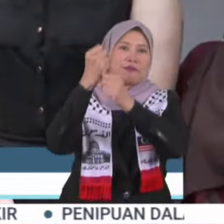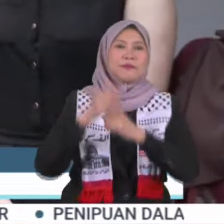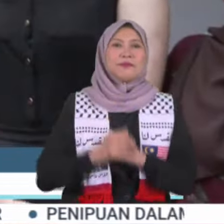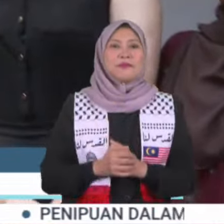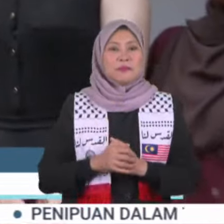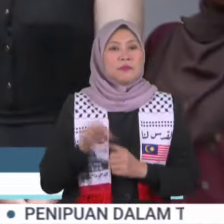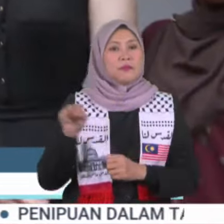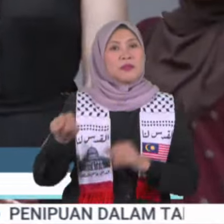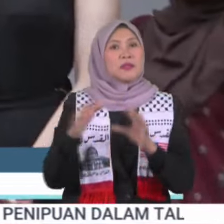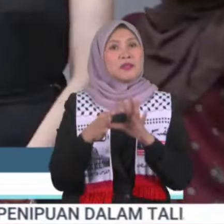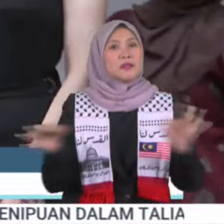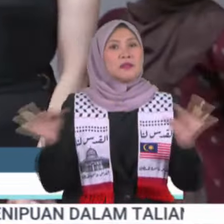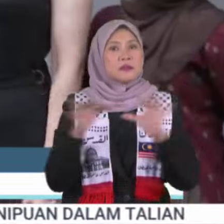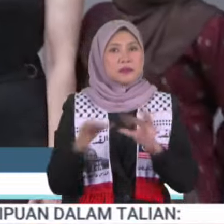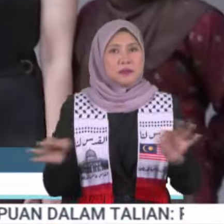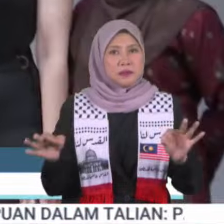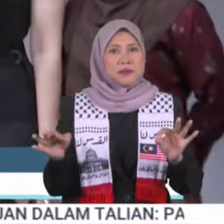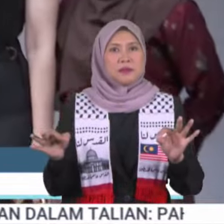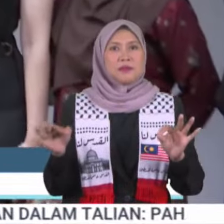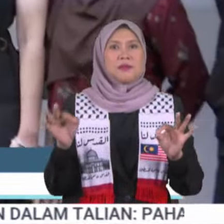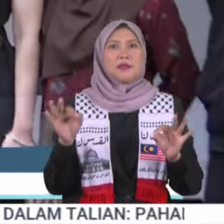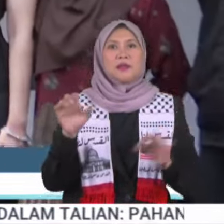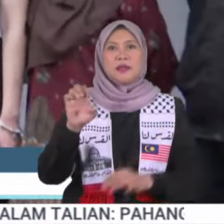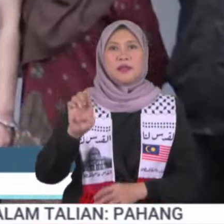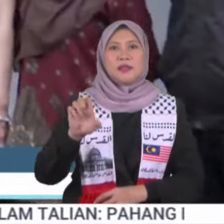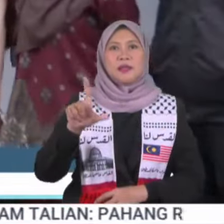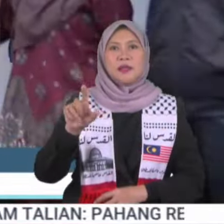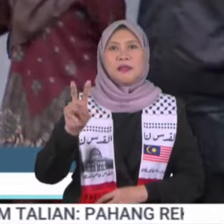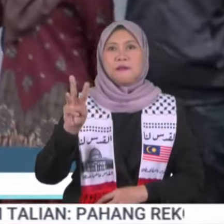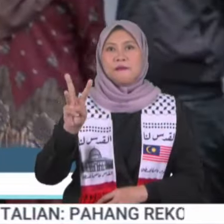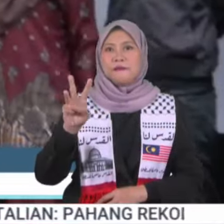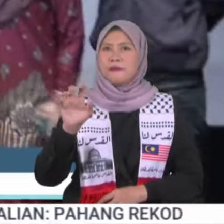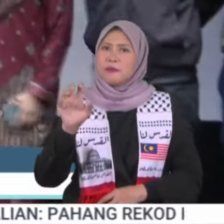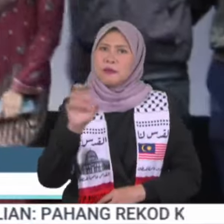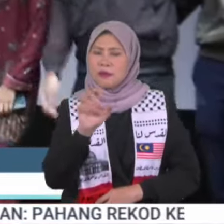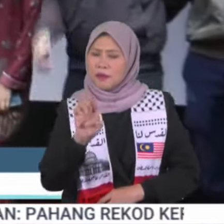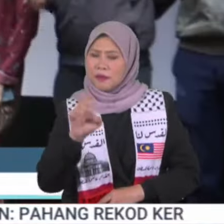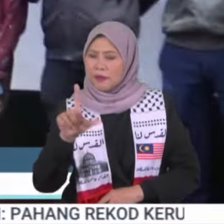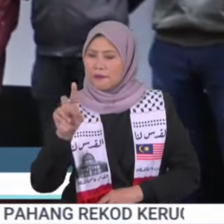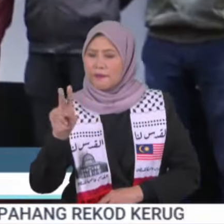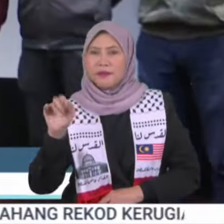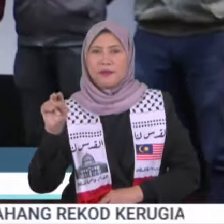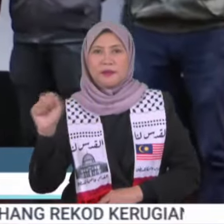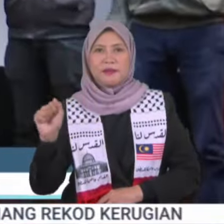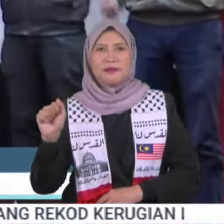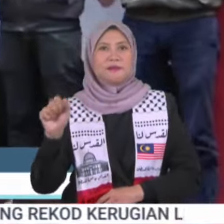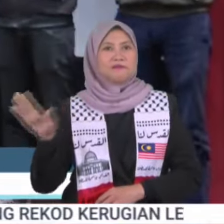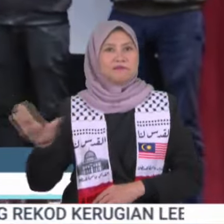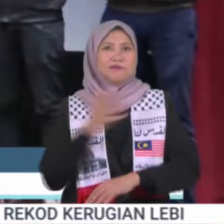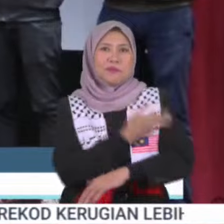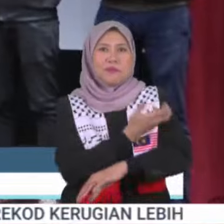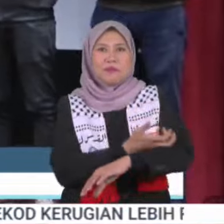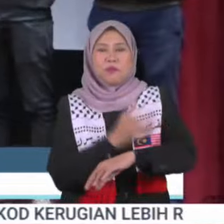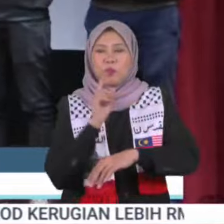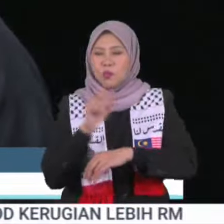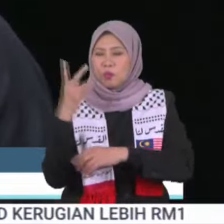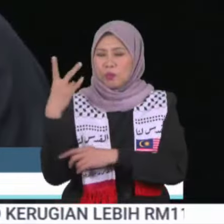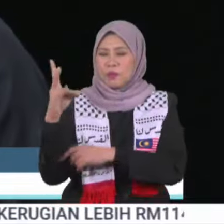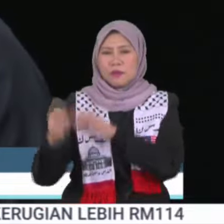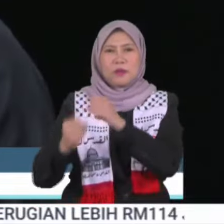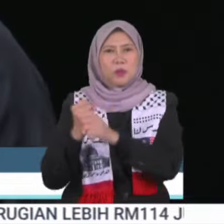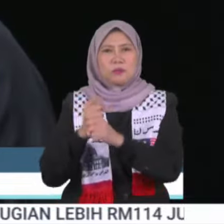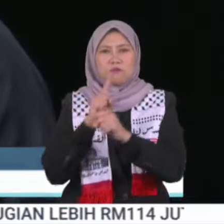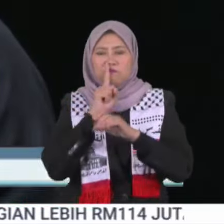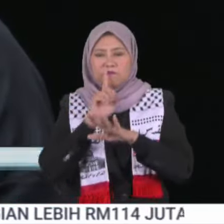Selampai Labung mengisahkan tentang Elvina, waris Indungar yang pulang ke kampung halaman selepas 17 tahun membawa diri. Telefilm